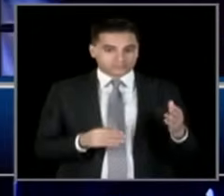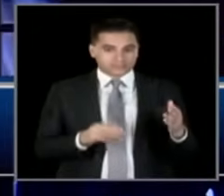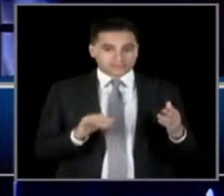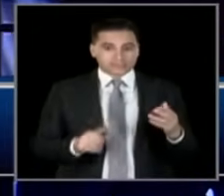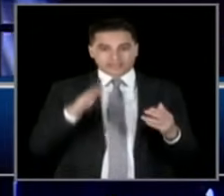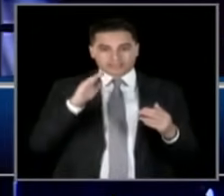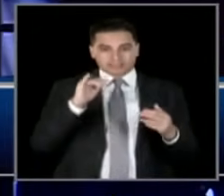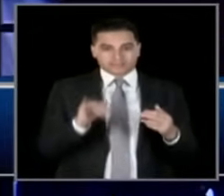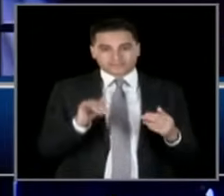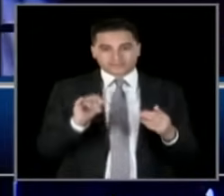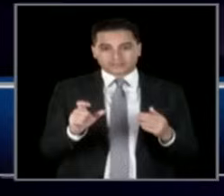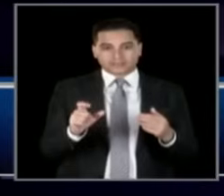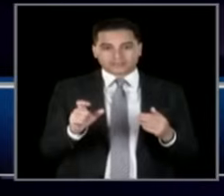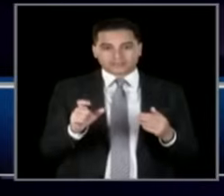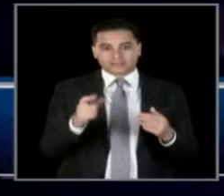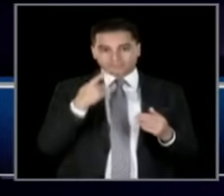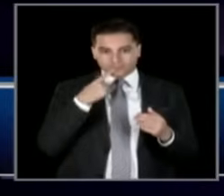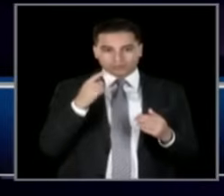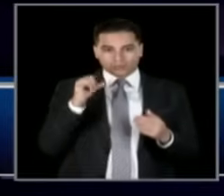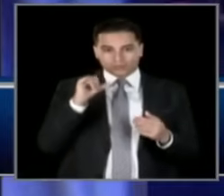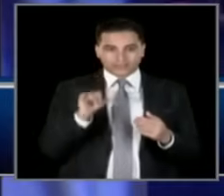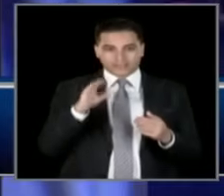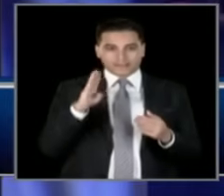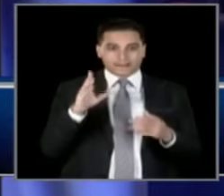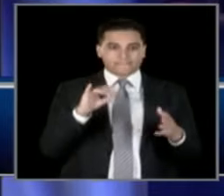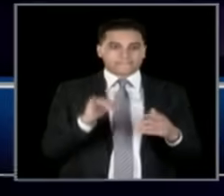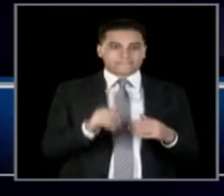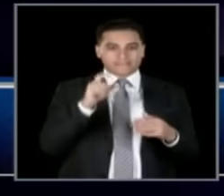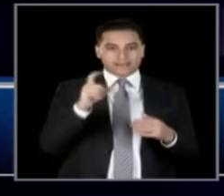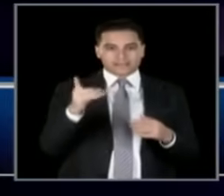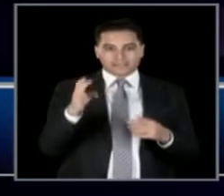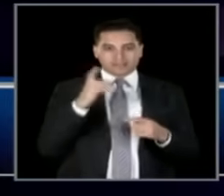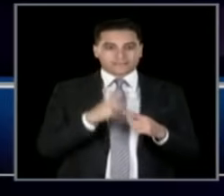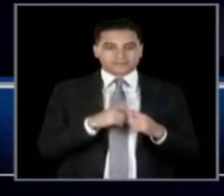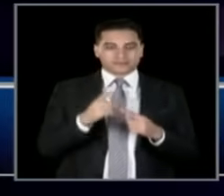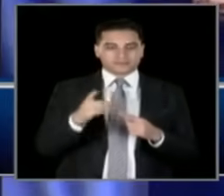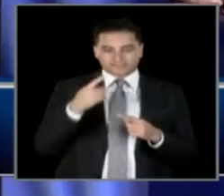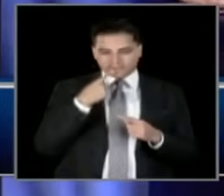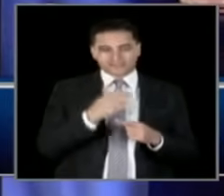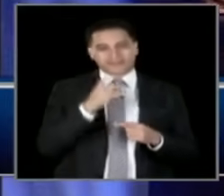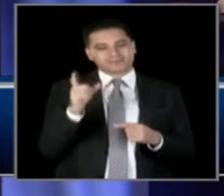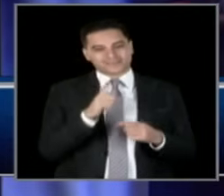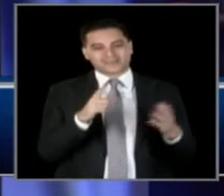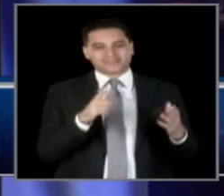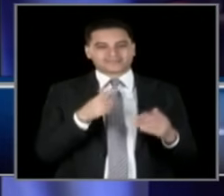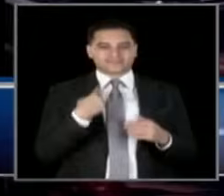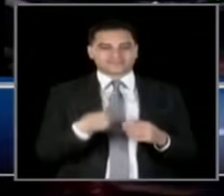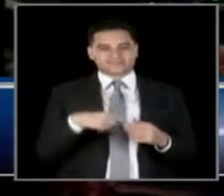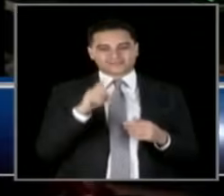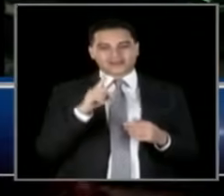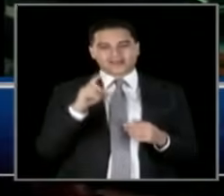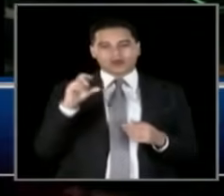ياسمين ويتمان إجابة مين؟ كابتن برافو عليك إجابة صحيحة